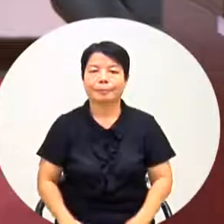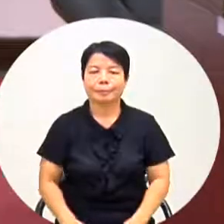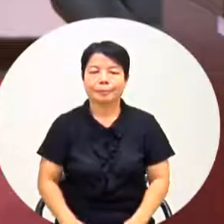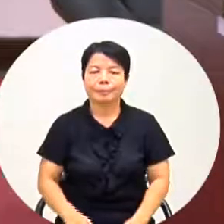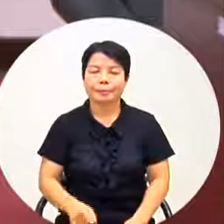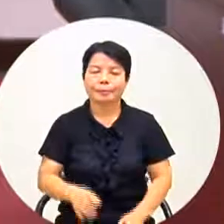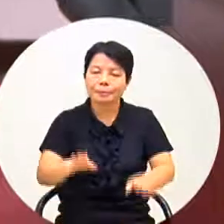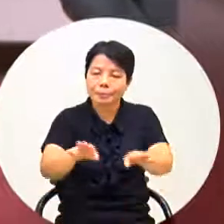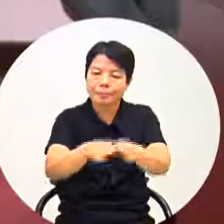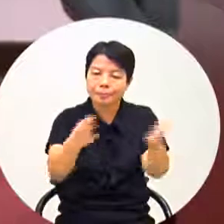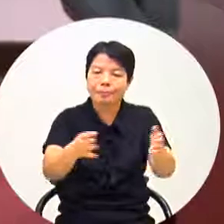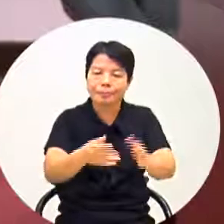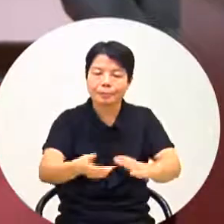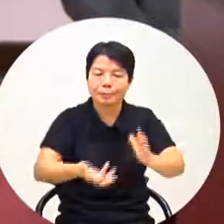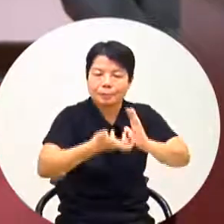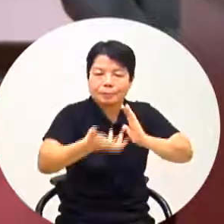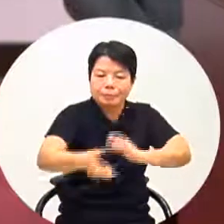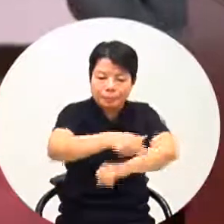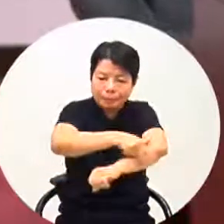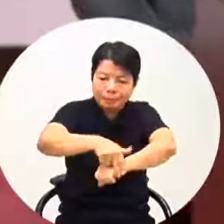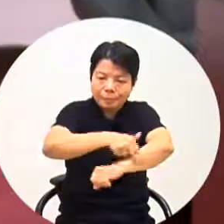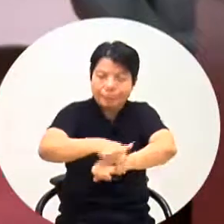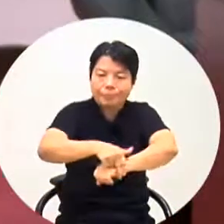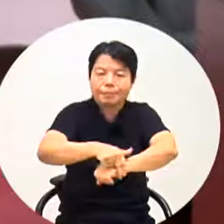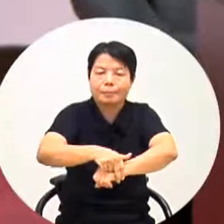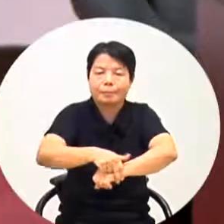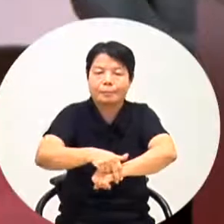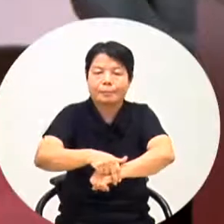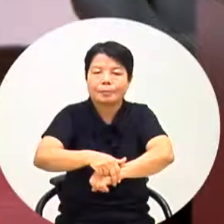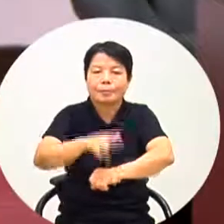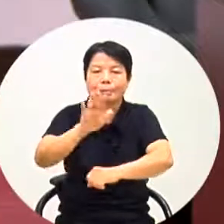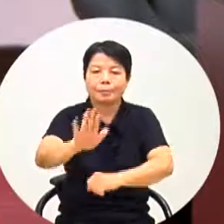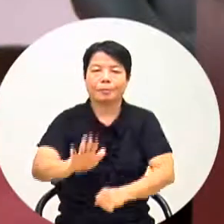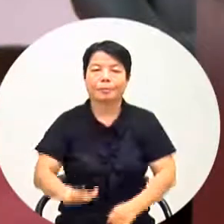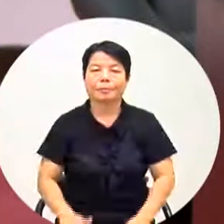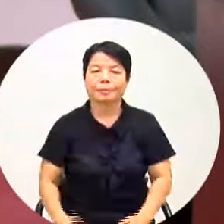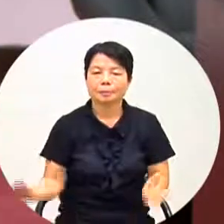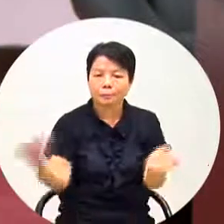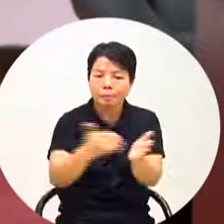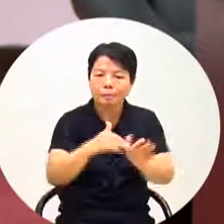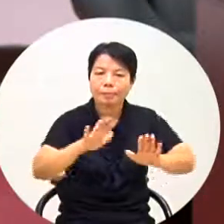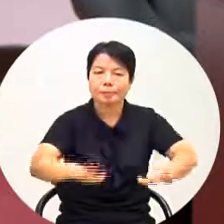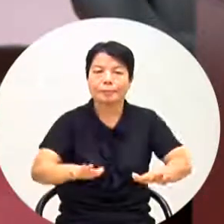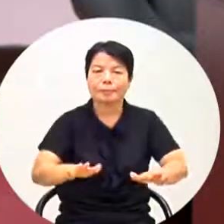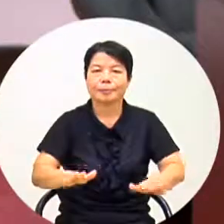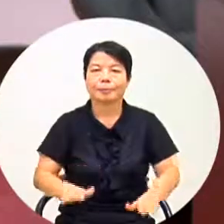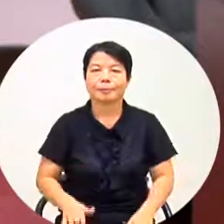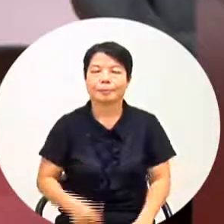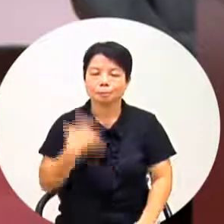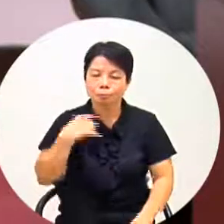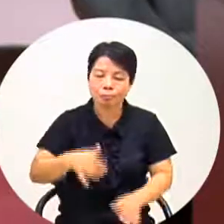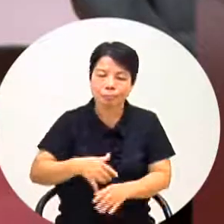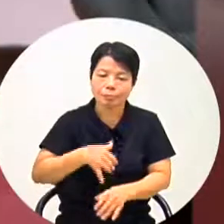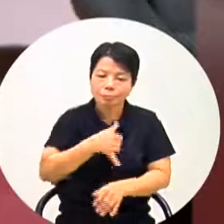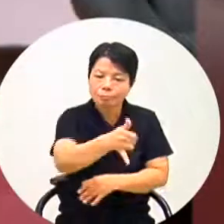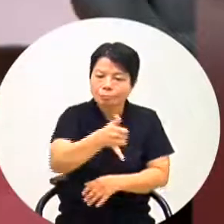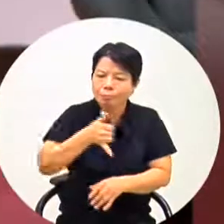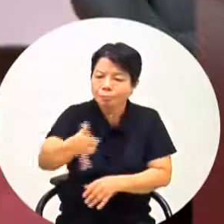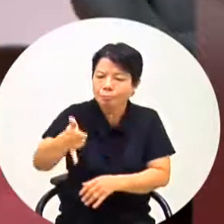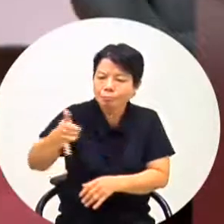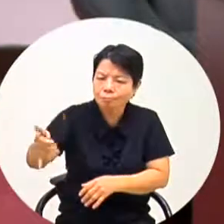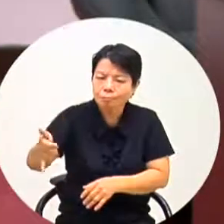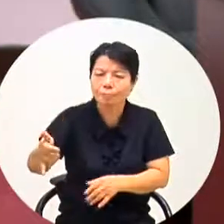这个要迁村的这个计划。但是到现在，我呐行到倒位，吼，行到倒